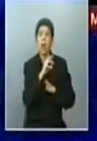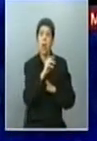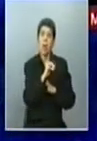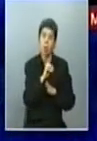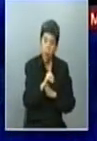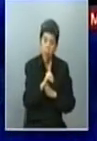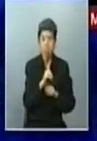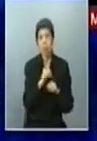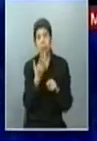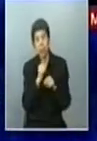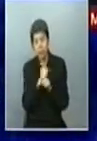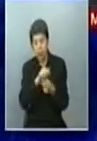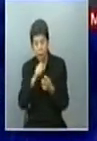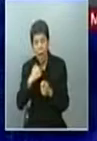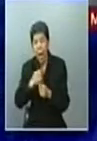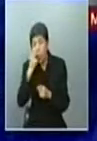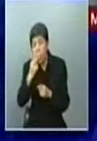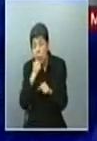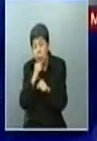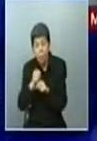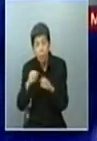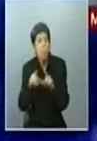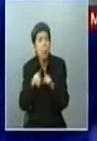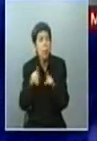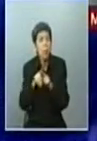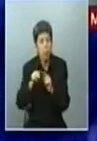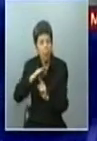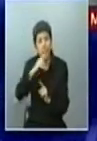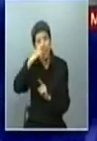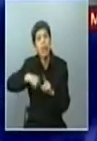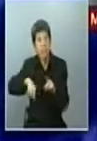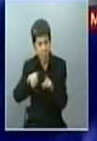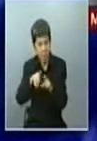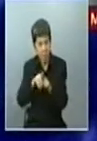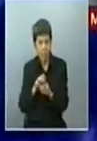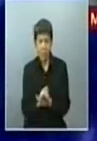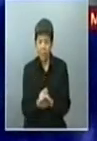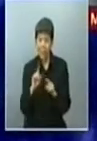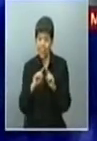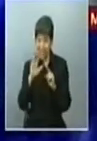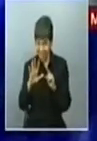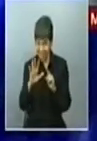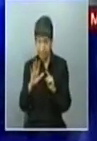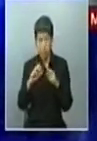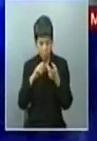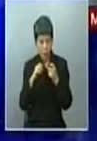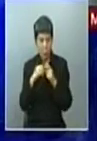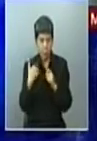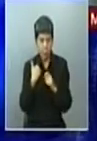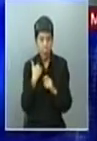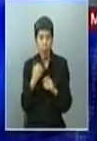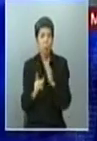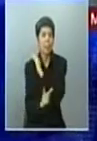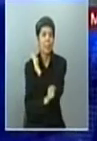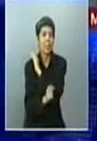ซึ่งถ้าเกิดมองตรงนี้ก็น่าจะคล้ายๆกับของตลาดสื่อสารบ้านเรานะครับส่วนอันที่5ที่จะมีผลกระทบต่อตลาดสิงคโป